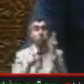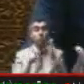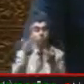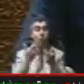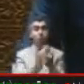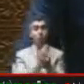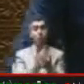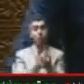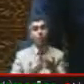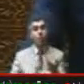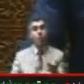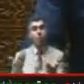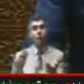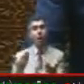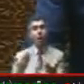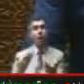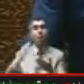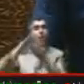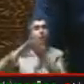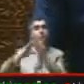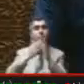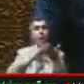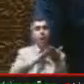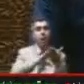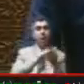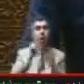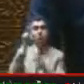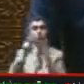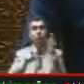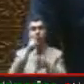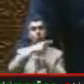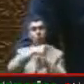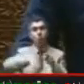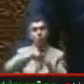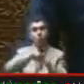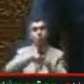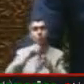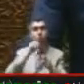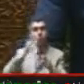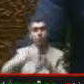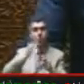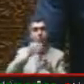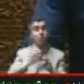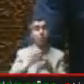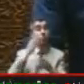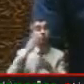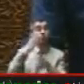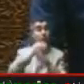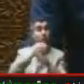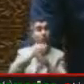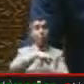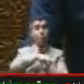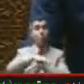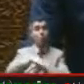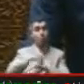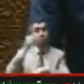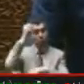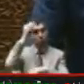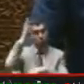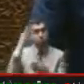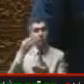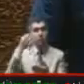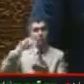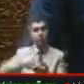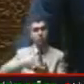الدولة والمجتمع من الخدمات والكفاءات التي أصبحت تلج هذا القطاع، لأن نظام